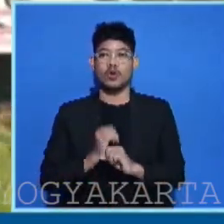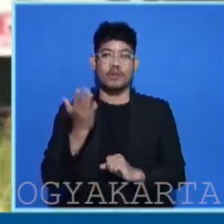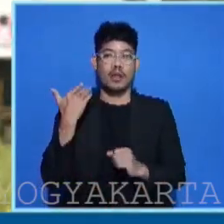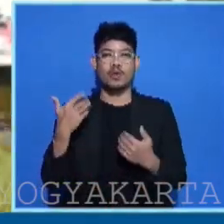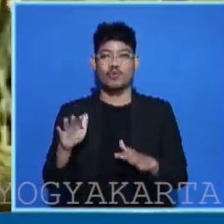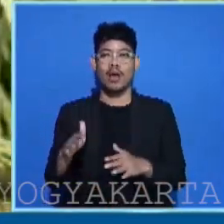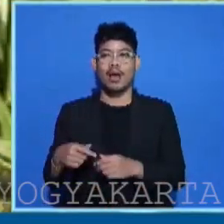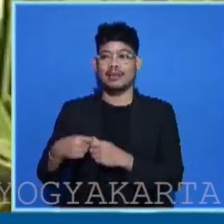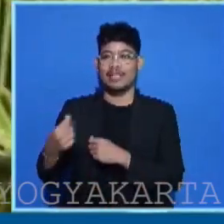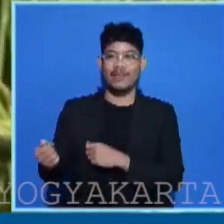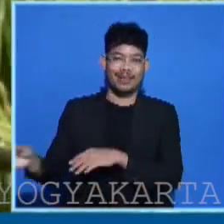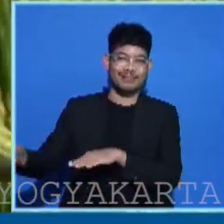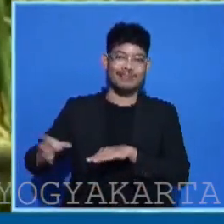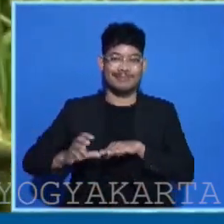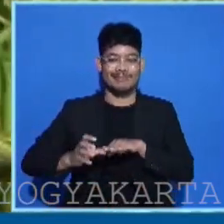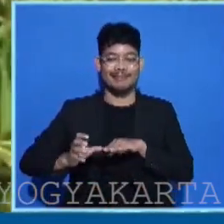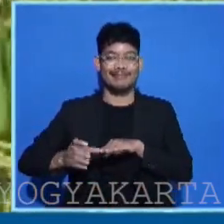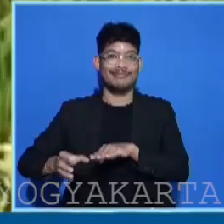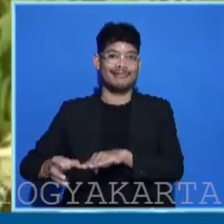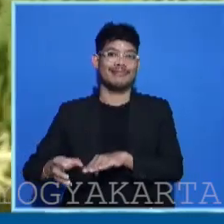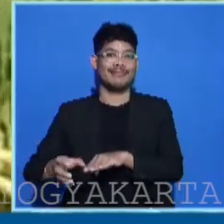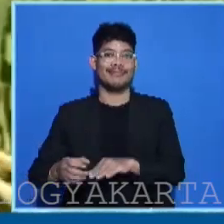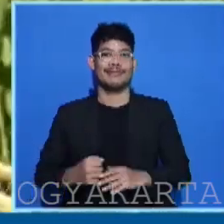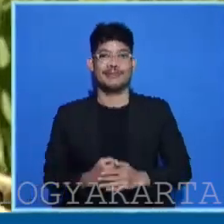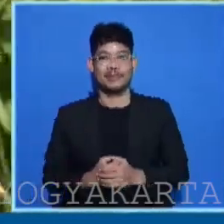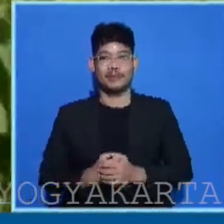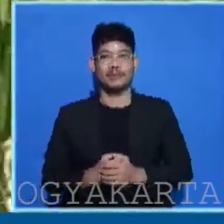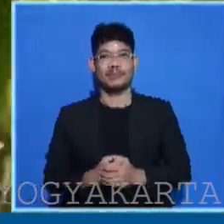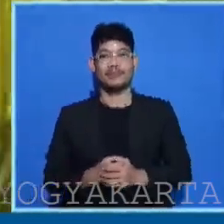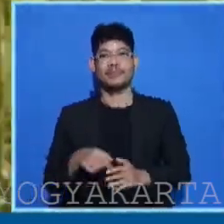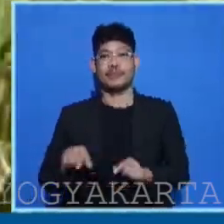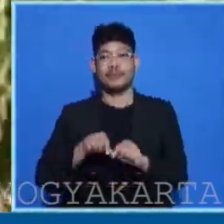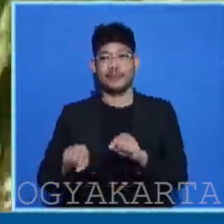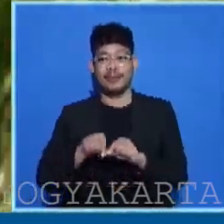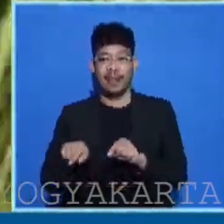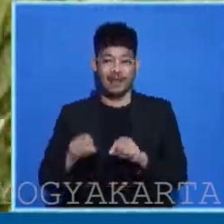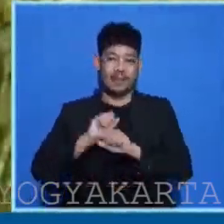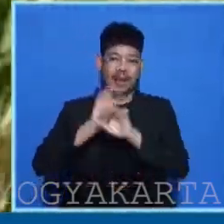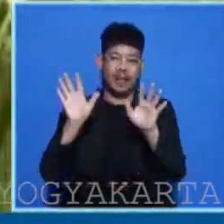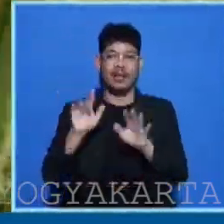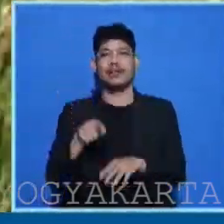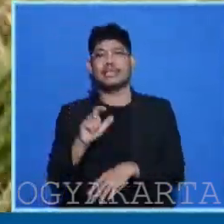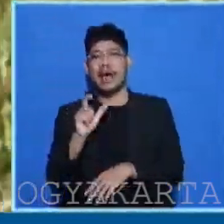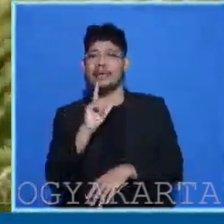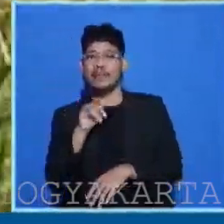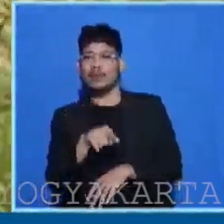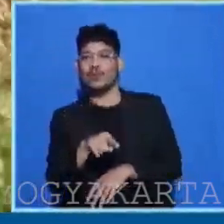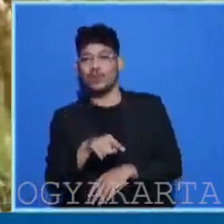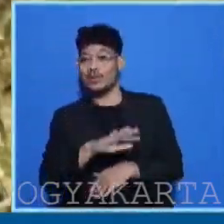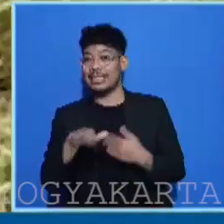panen pantun mawi kombi harvester. Miturut Sigit lumantar cara menika kanyata paring bebaden dumateng kadang